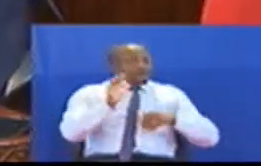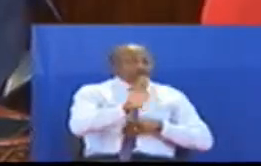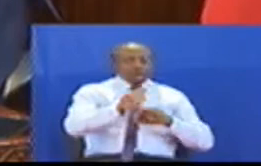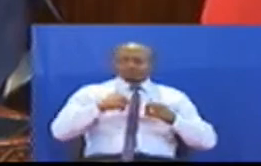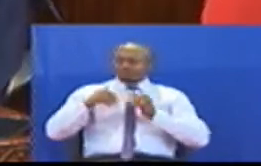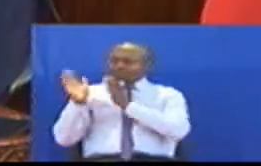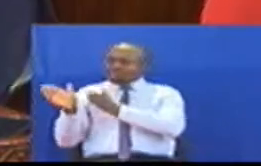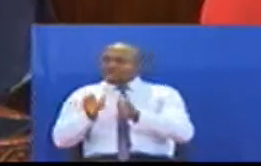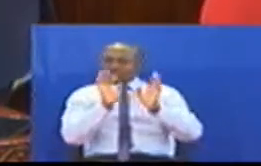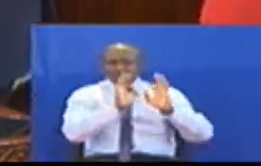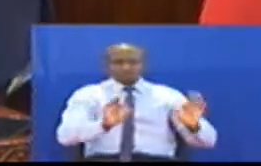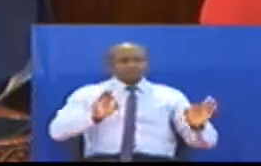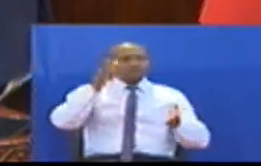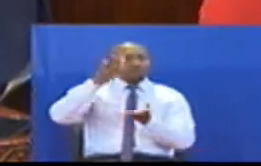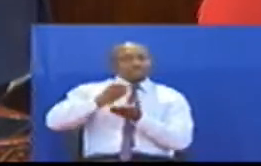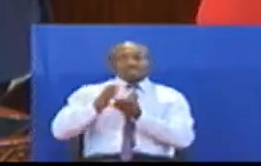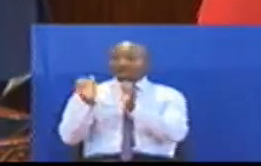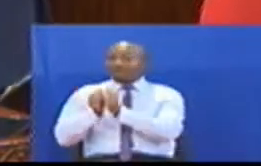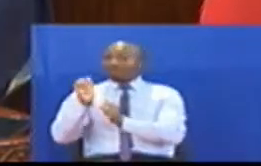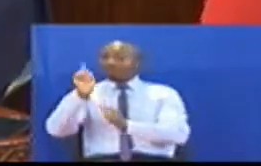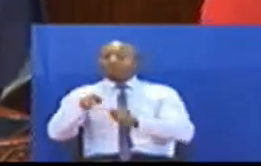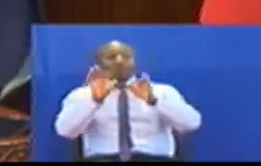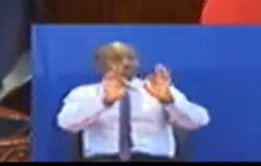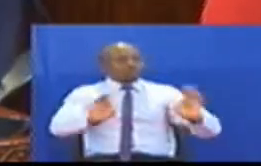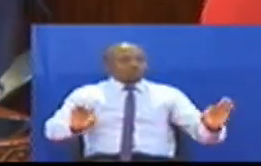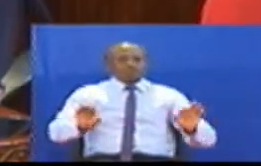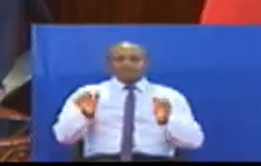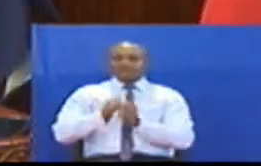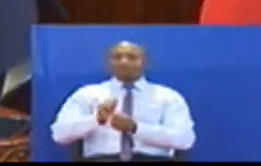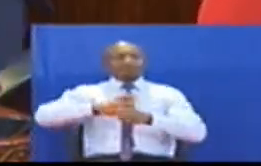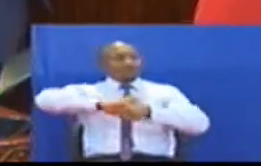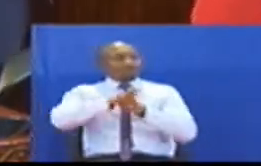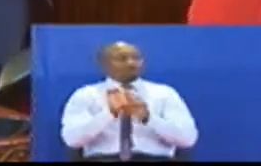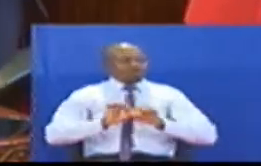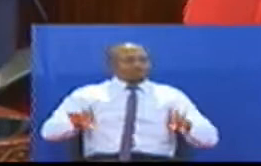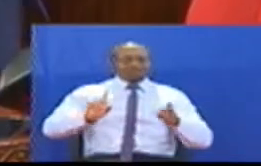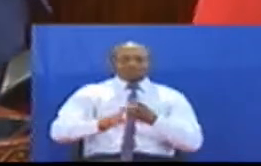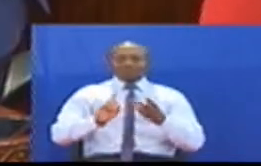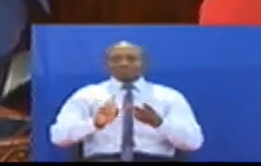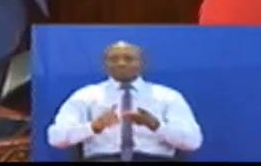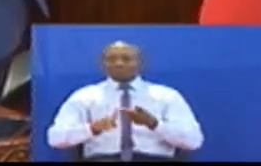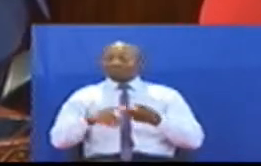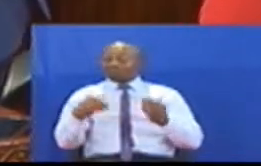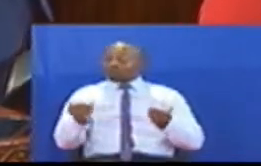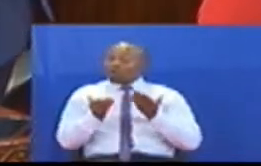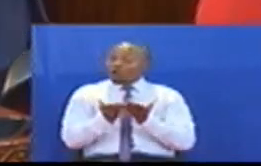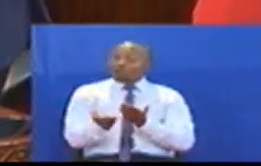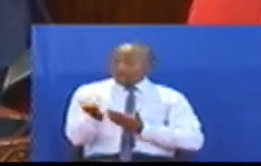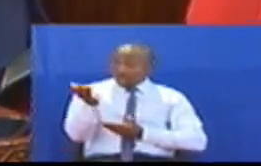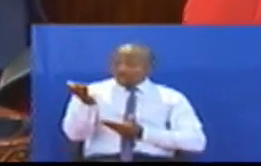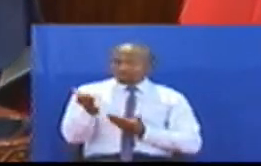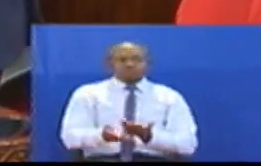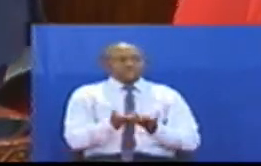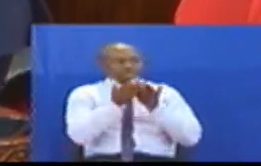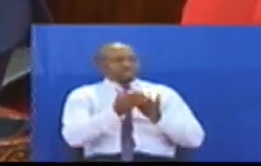tujipange kuhakikisha kwamba mambo yanakwenda vizuri. Habari ya corona imezungumzwa hapo. Ninachotaka mtusaidie tu. Maana mnaposema